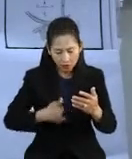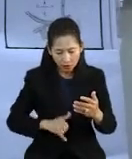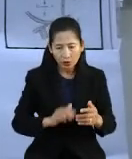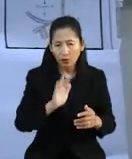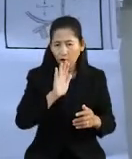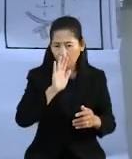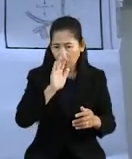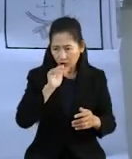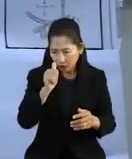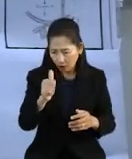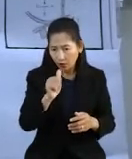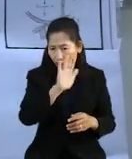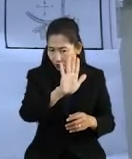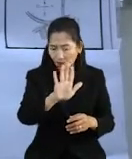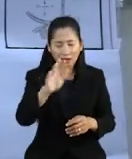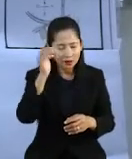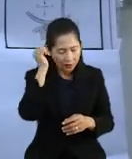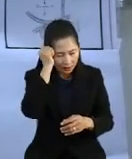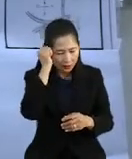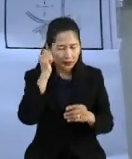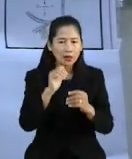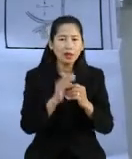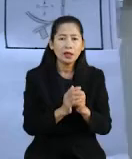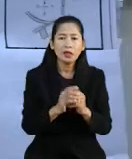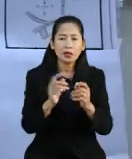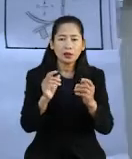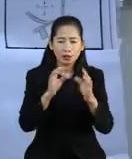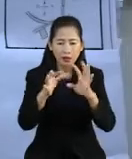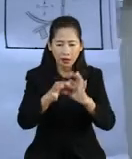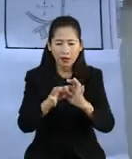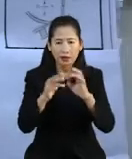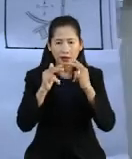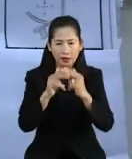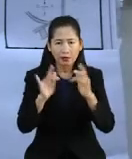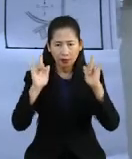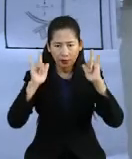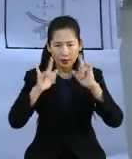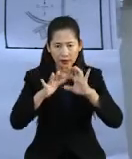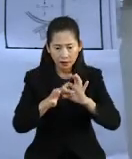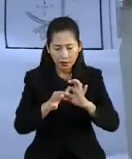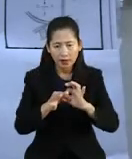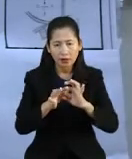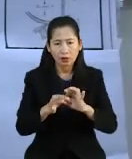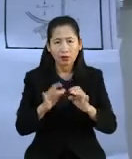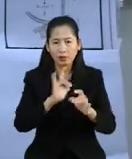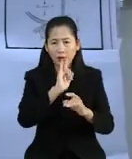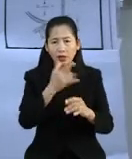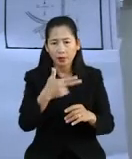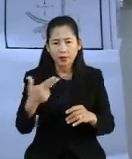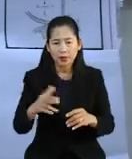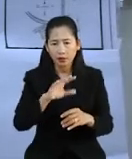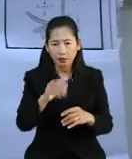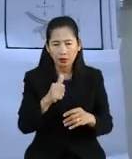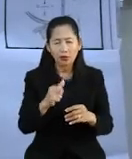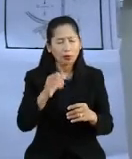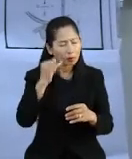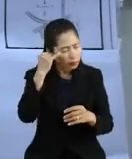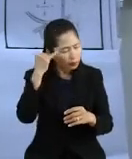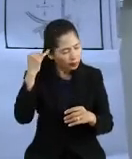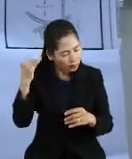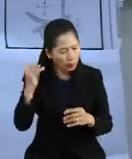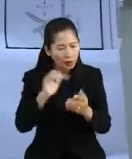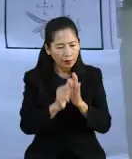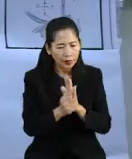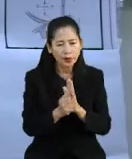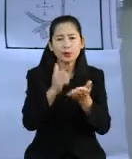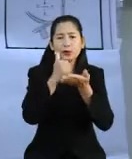là ó nó con nè trong con thời chăm tha con ca bớt say để dây tẹt tông khnề bớt sân bà con chơi prà phì sa ao là ó bị ru phì sa